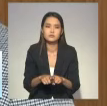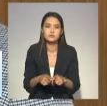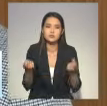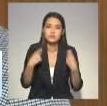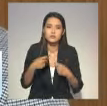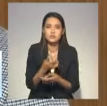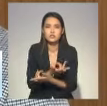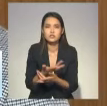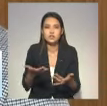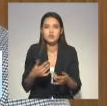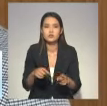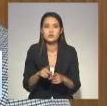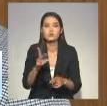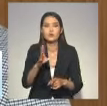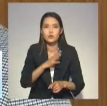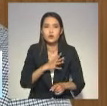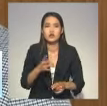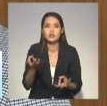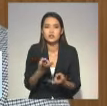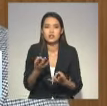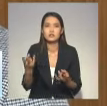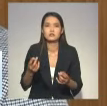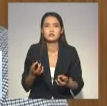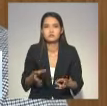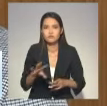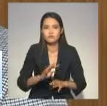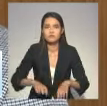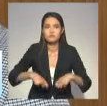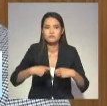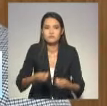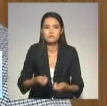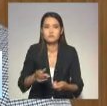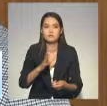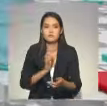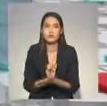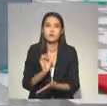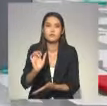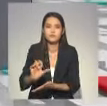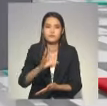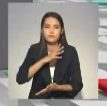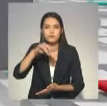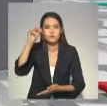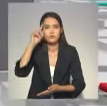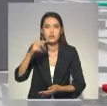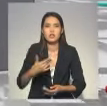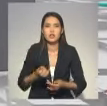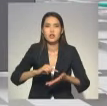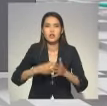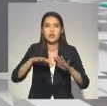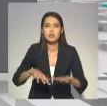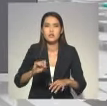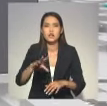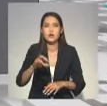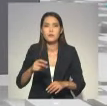Спросим, интересуемся, что им именно надо, первой необходимости, и те продукты мы отправляем. Отмечу, в региональных филиалах партии